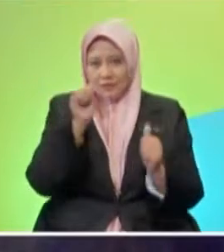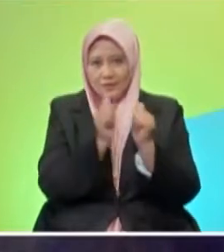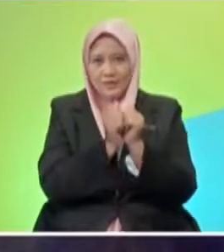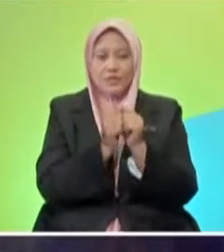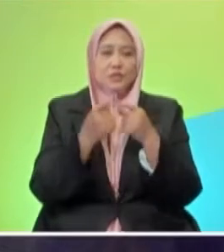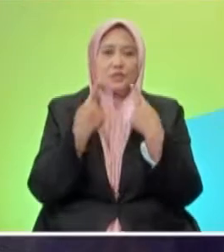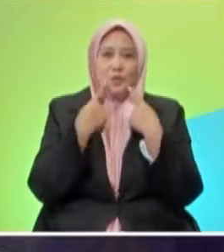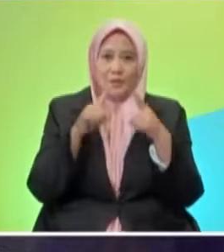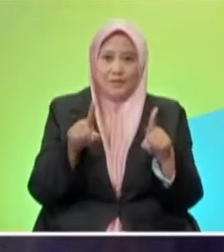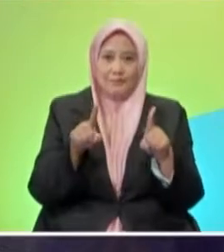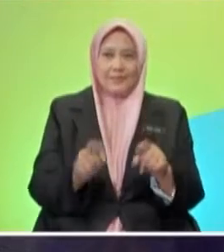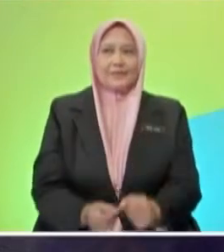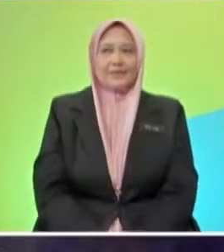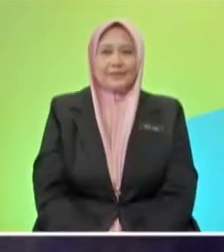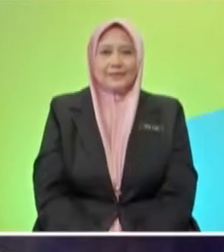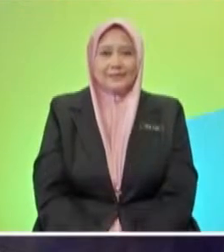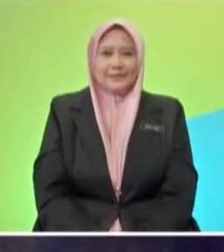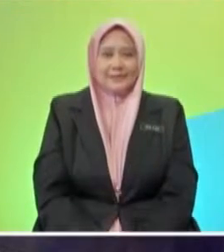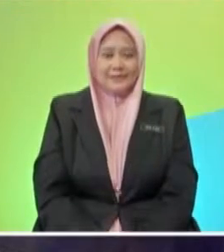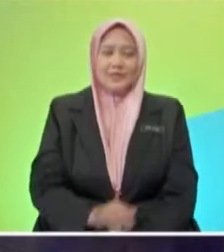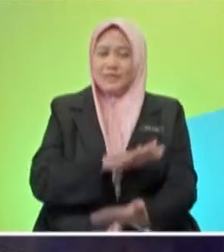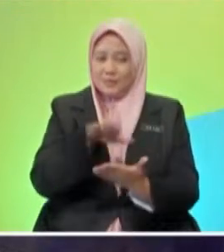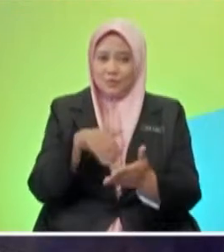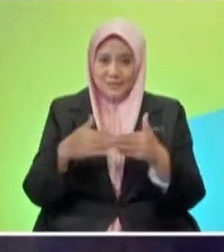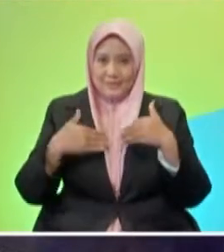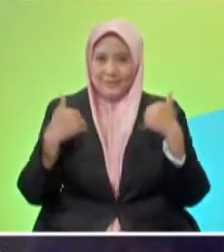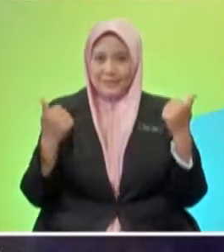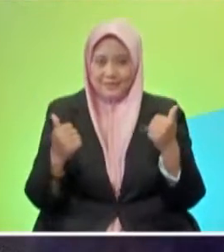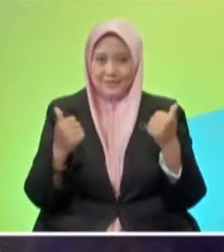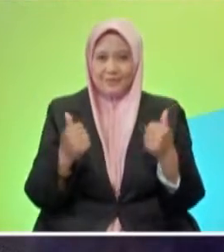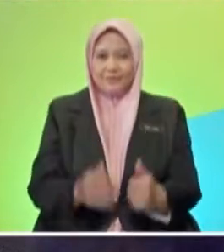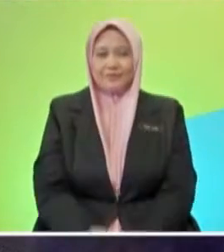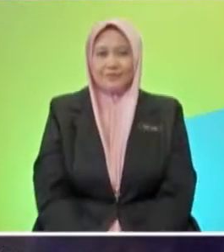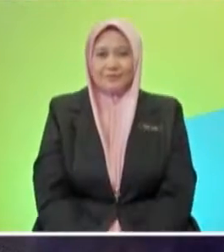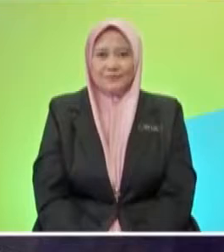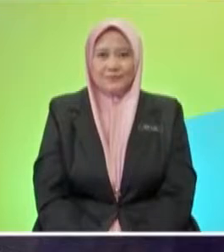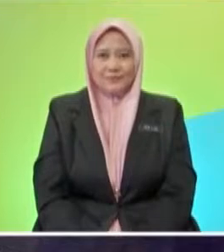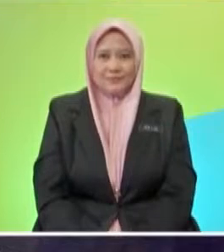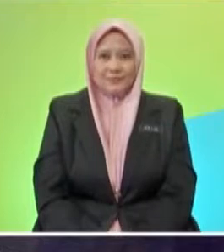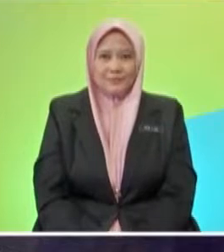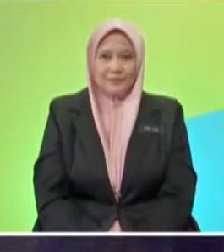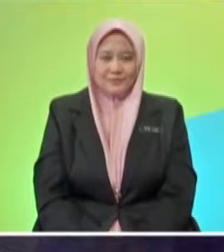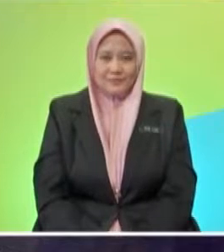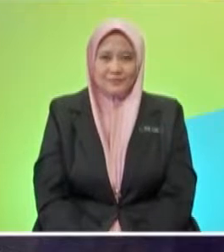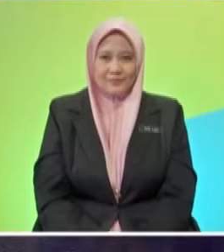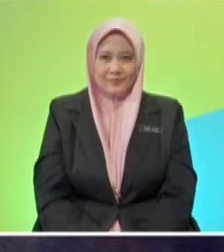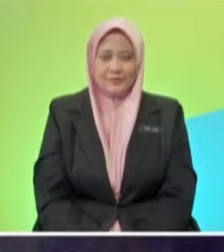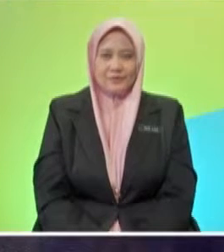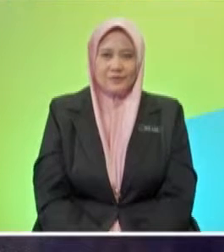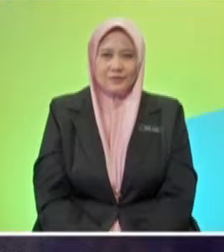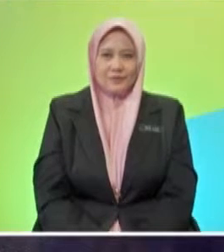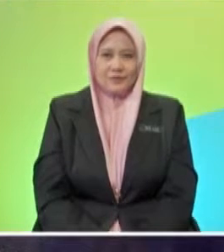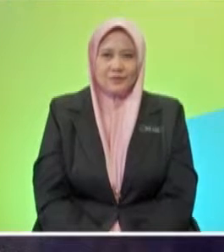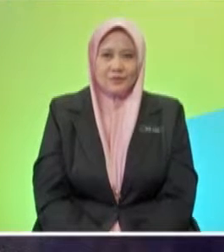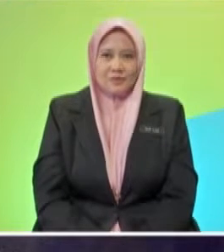34 Hai bersedia yang berada di rumah tidak bersedia Jom kita lihat jawaban untuk video tamaprint E34